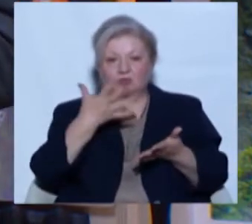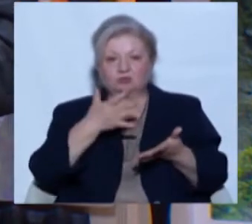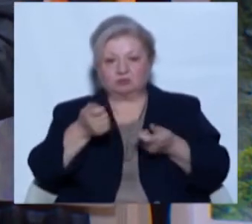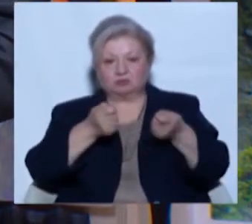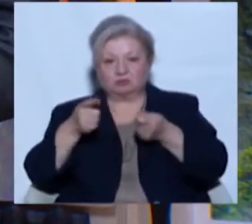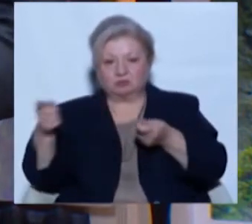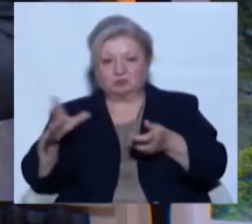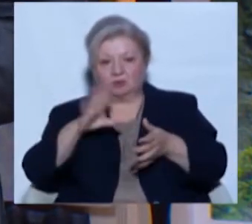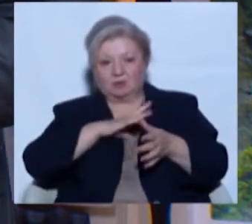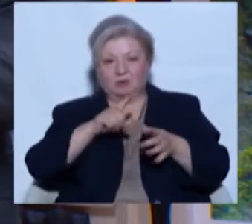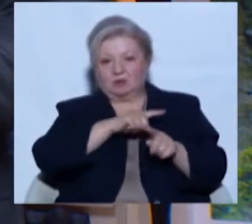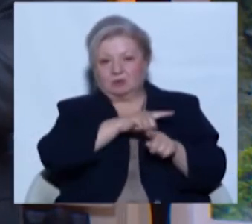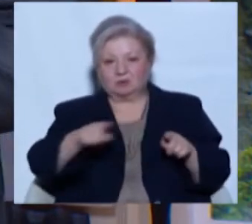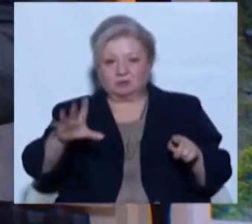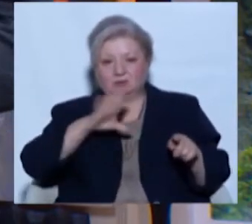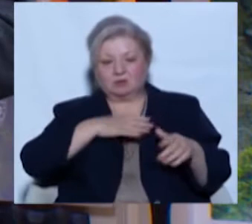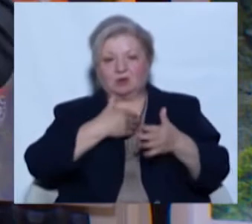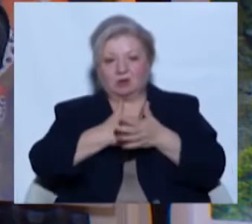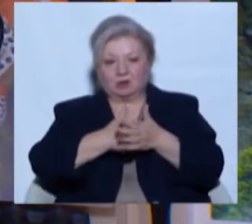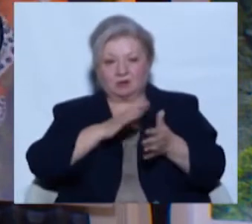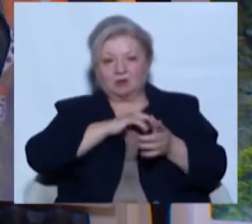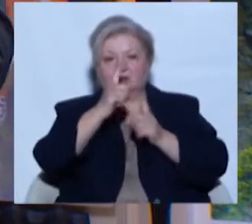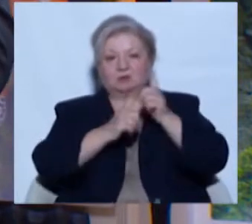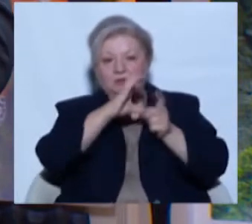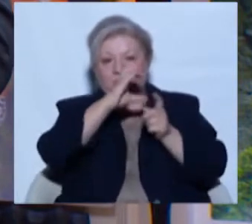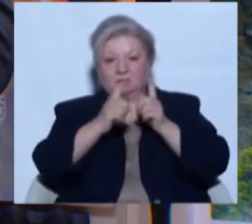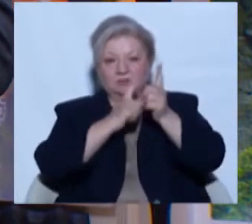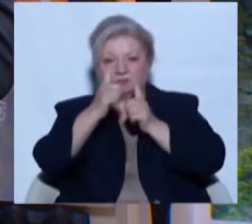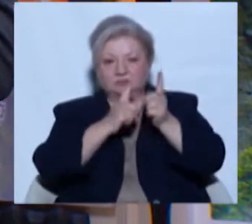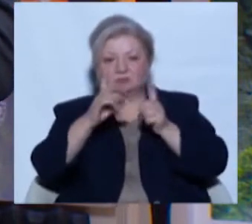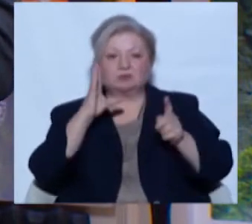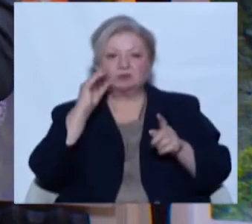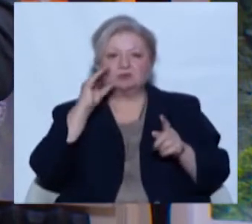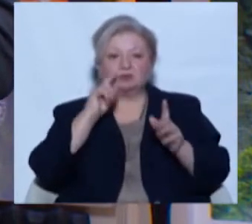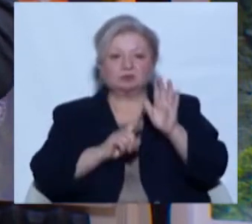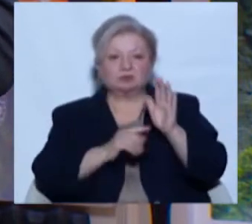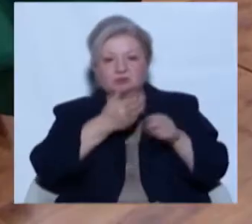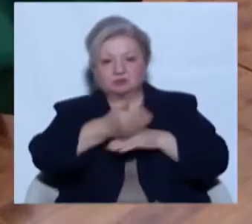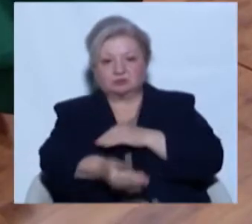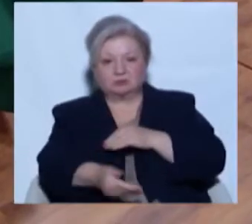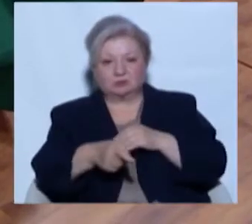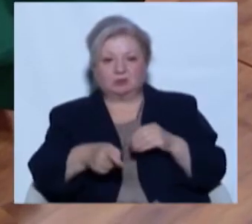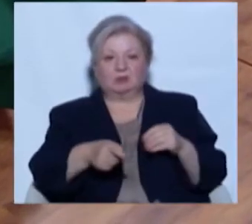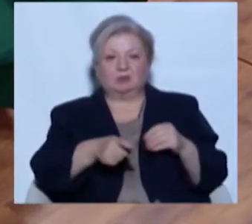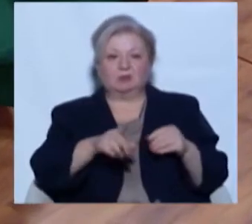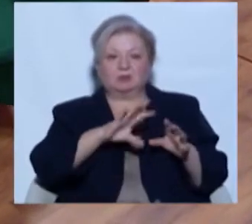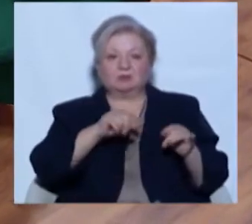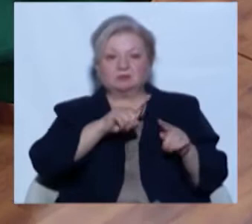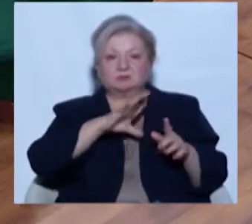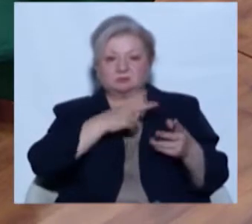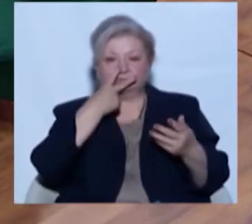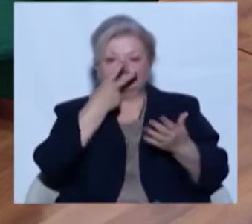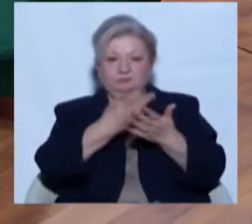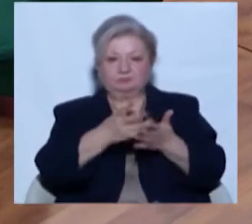განსაკუთრებით გააქტიურდა საბჭოთა კავშირში გარდაქმნის და დემოკრატიზაციის დაწყების შემდეგ, რაც